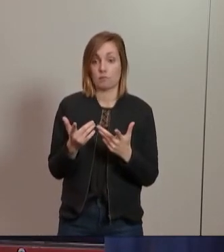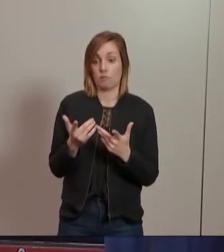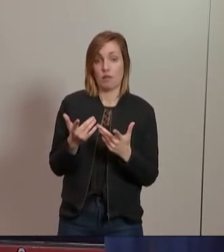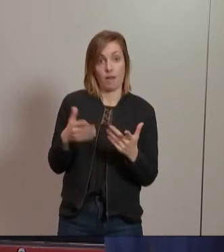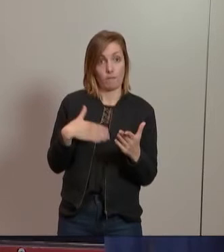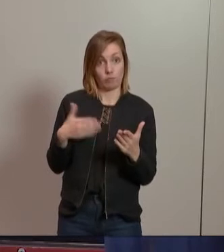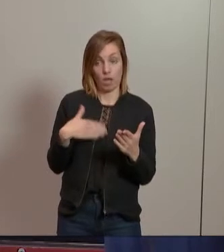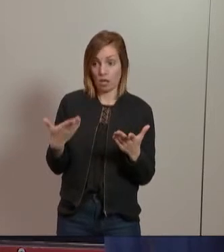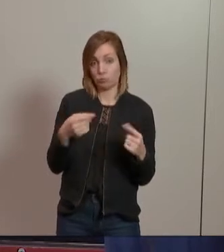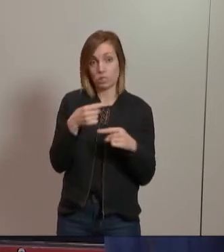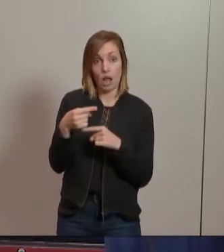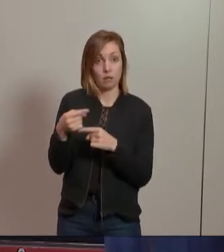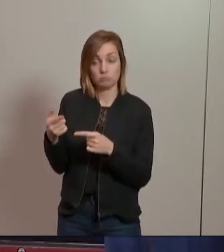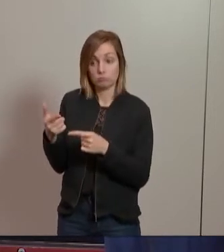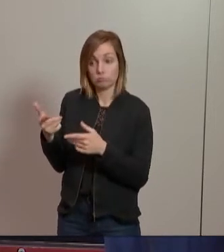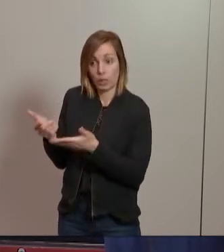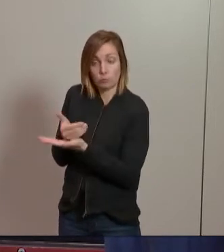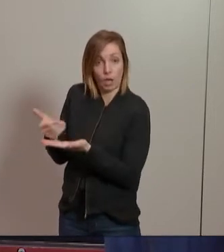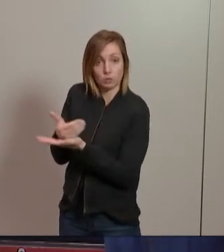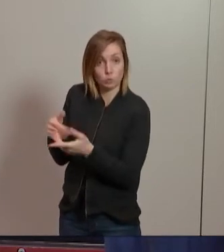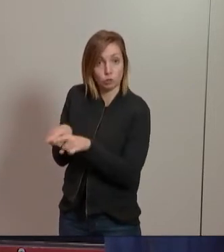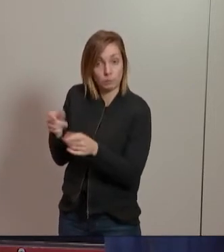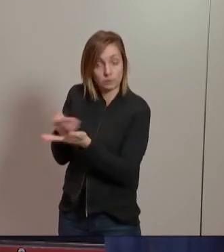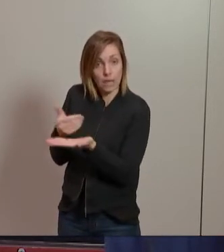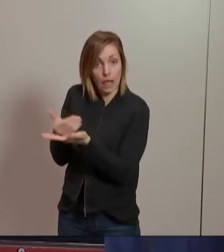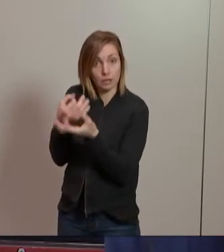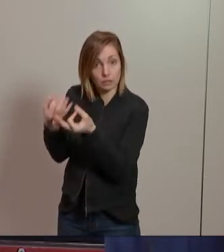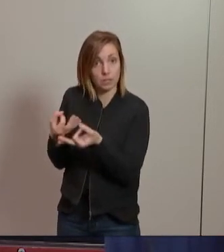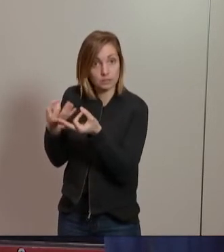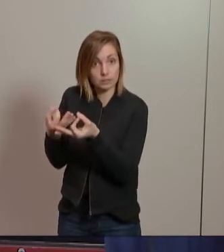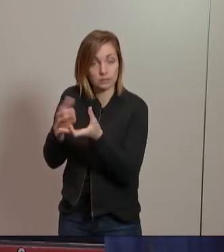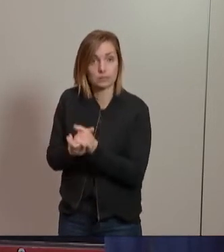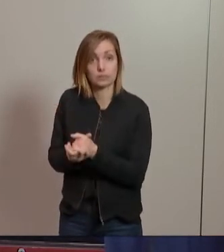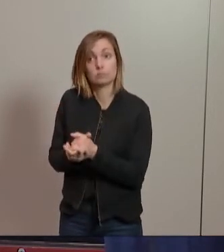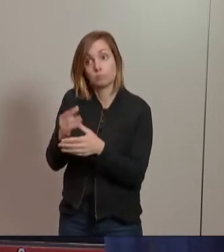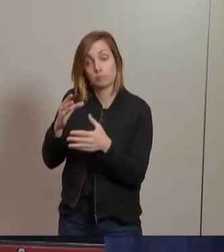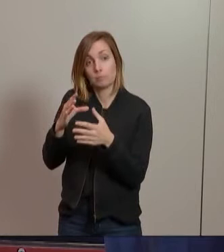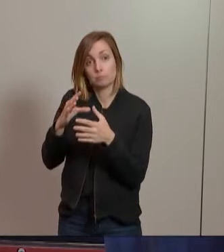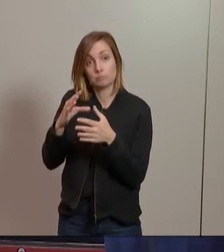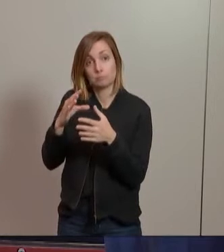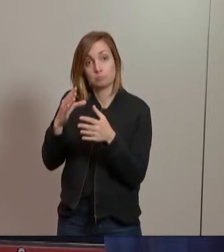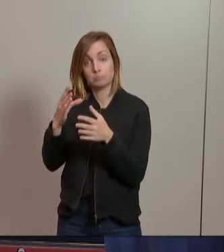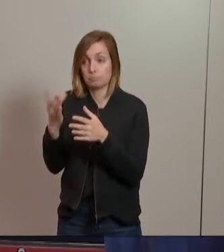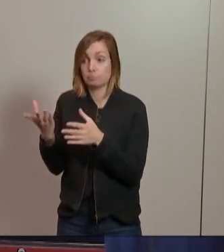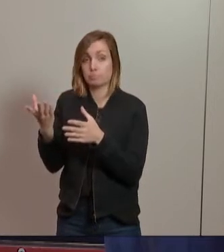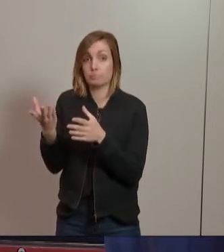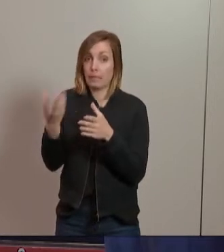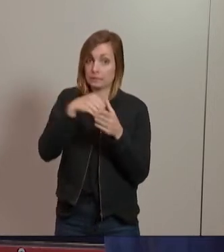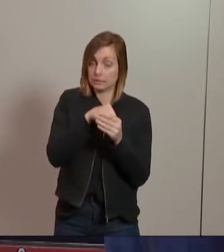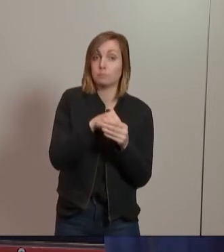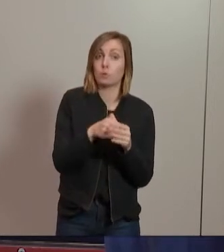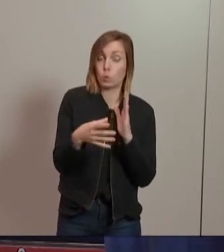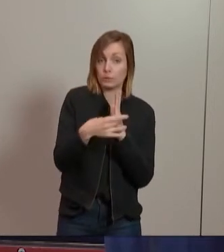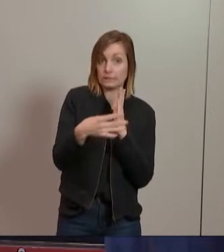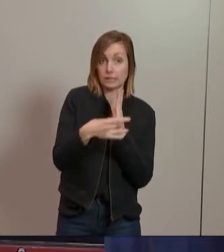éléments de rémunération qui, au même titre que le salaire proprement dit, sont inclus dans l'assiette des cotisations à la charge des employeurs et des